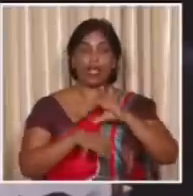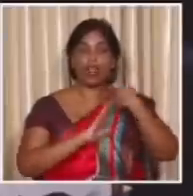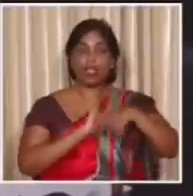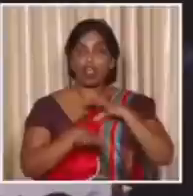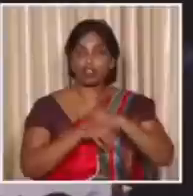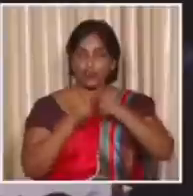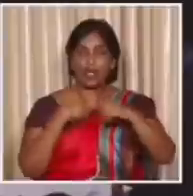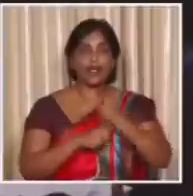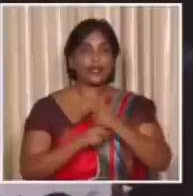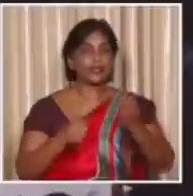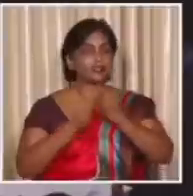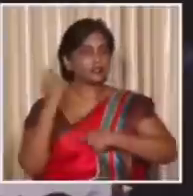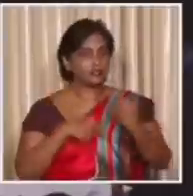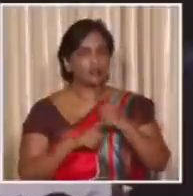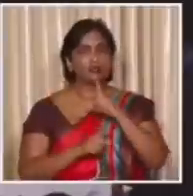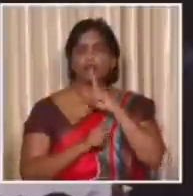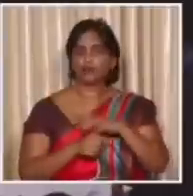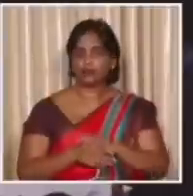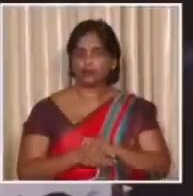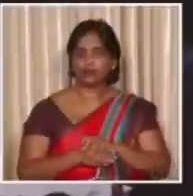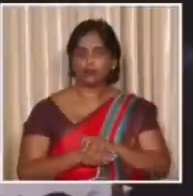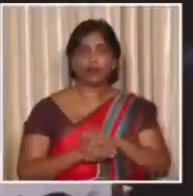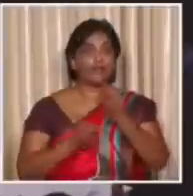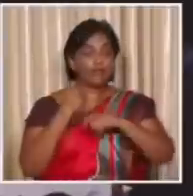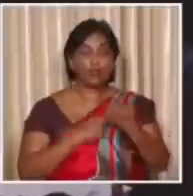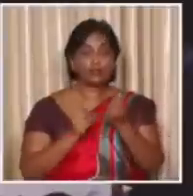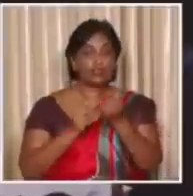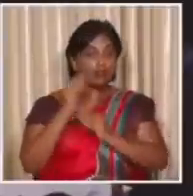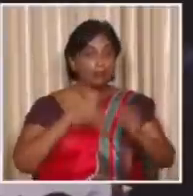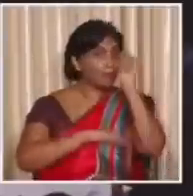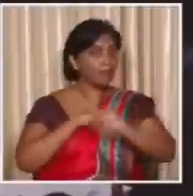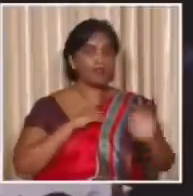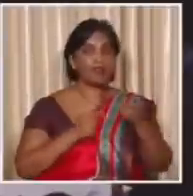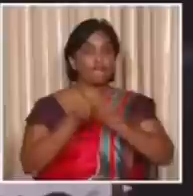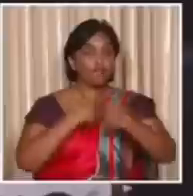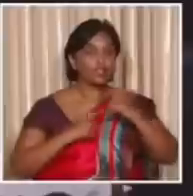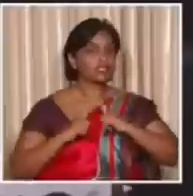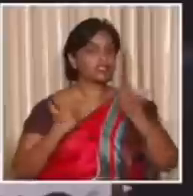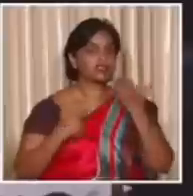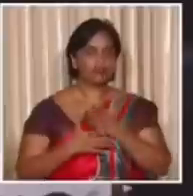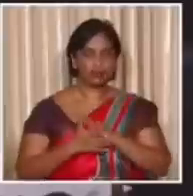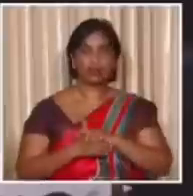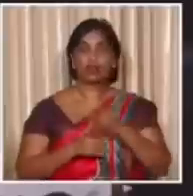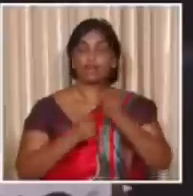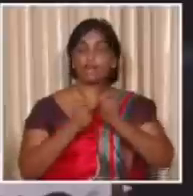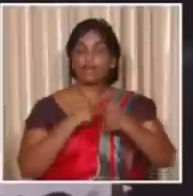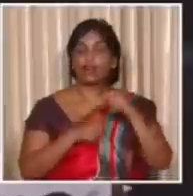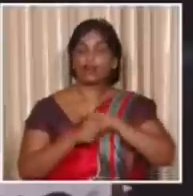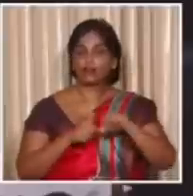විකුණනවා ලිට්‍රෝ ගෑස් සමාගම විකුණනවා මෙහෙමද කියන්නේ මේ විකුණන්නේ ආර්ථික උපාය මාර්ගයක් නෙවෙයි විකුණා ජීවත් වීම මේ විකුණන ආයතන